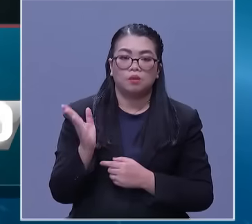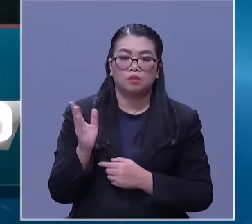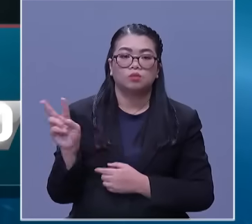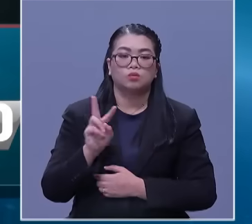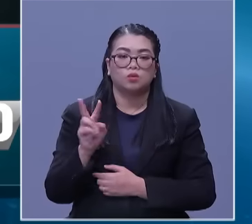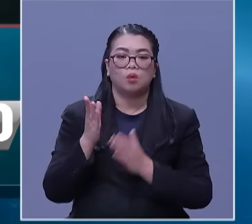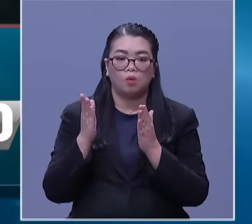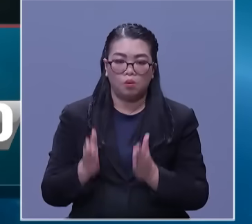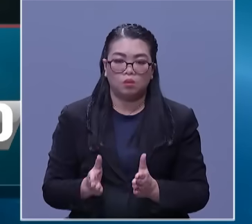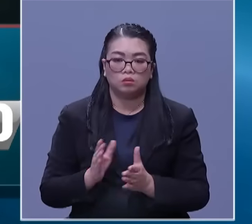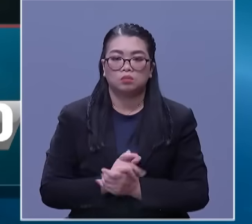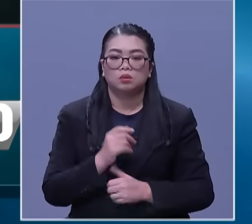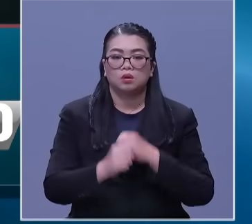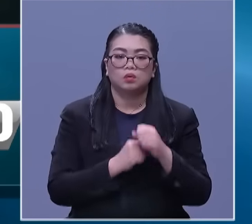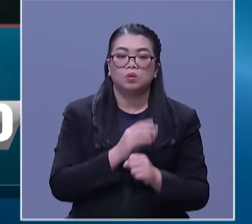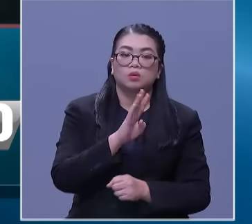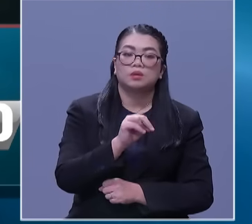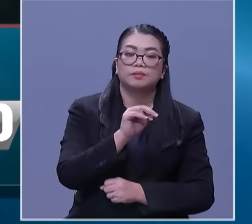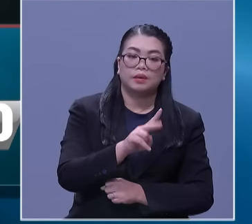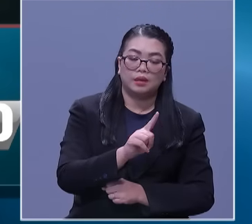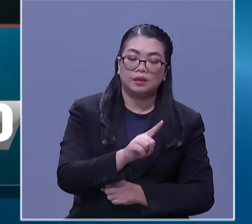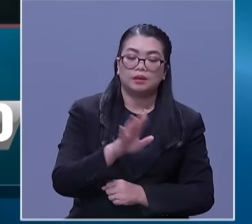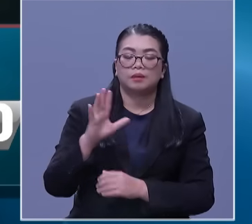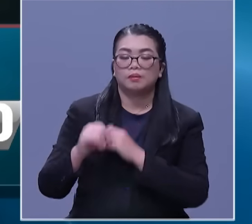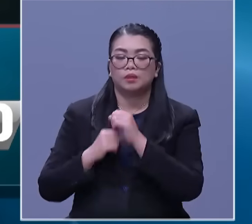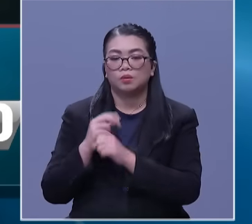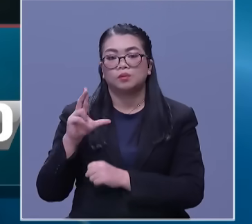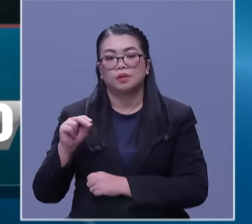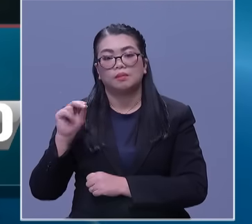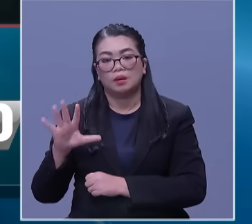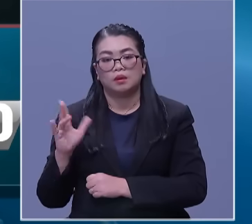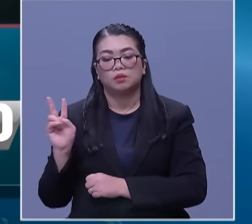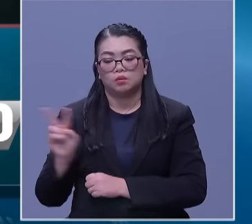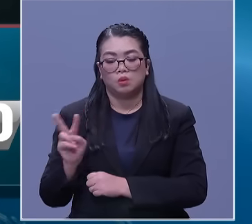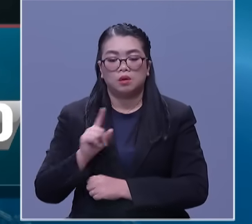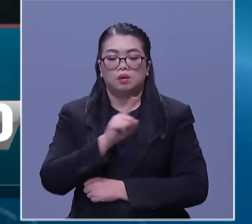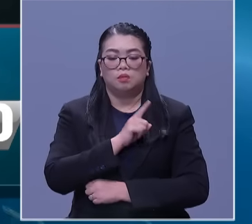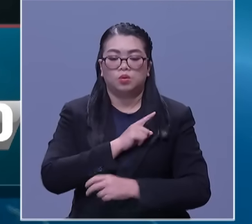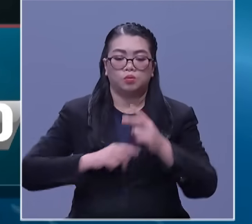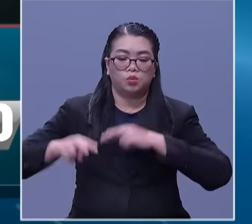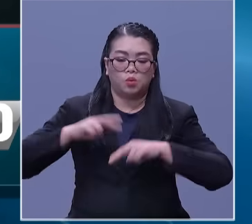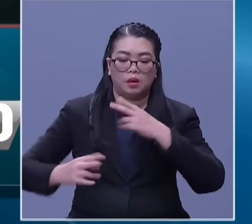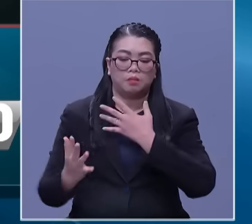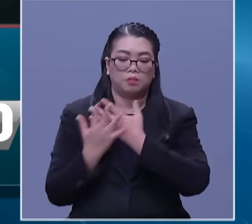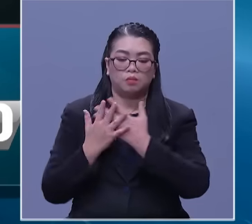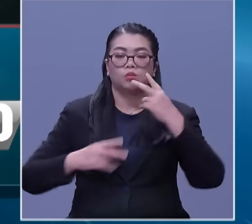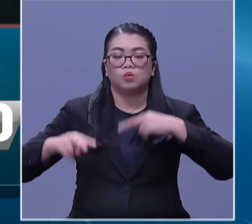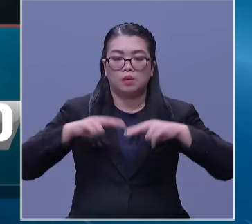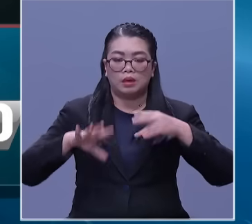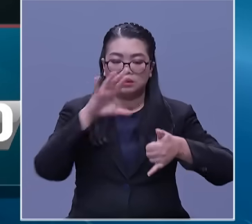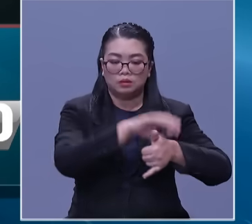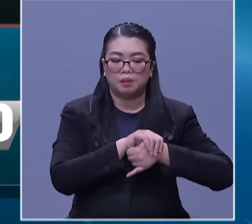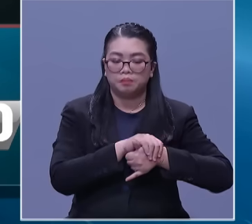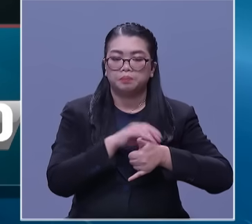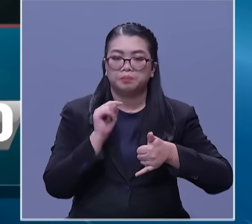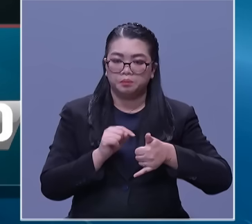เอกลักษณ์ชัยการอายุ 35ปี 2คนนี้คือผู้คุมเรือนจำกลางนครศรีธรรมราชที่ทำหน้าที่ควบคุม